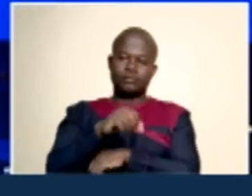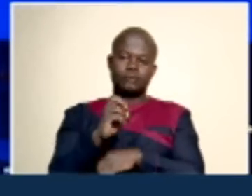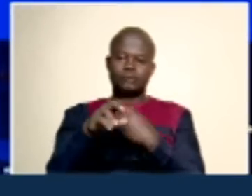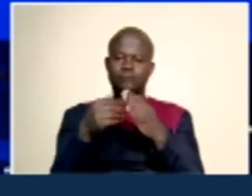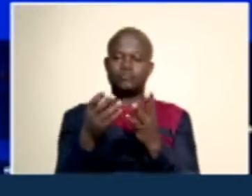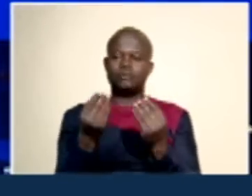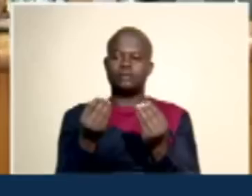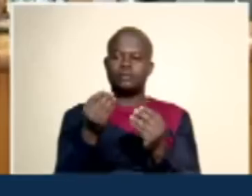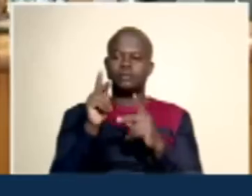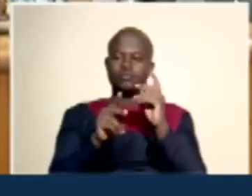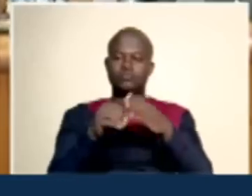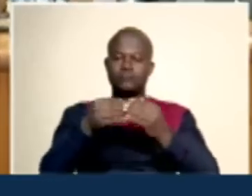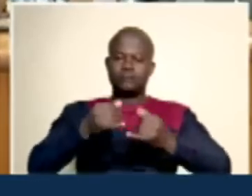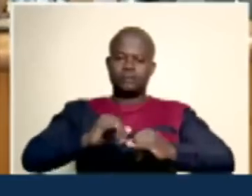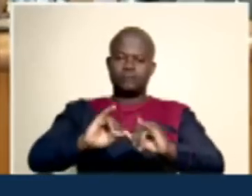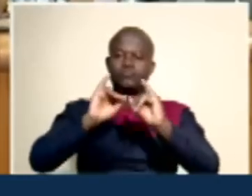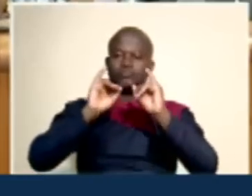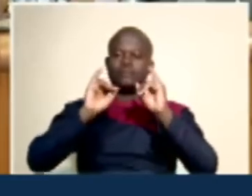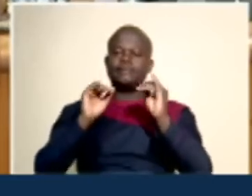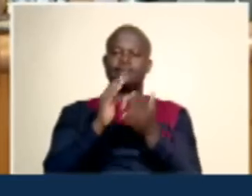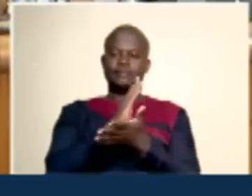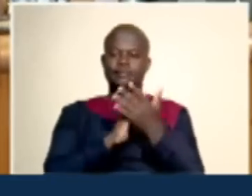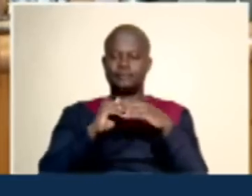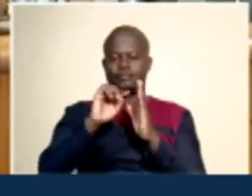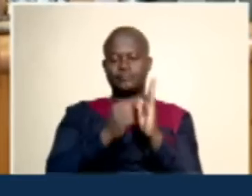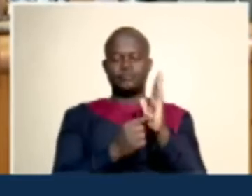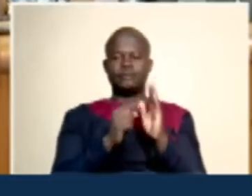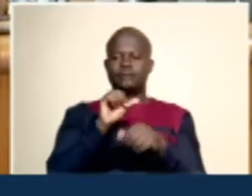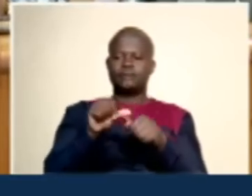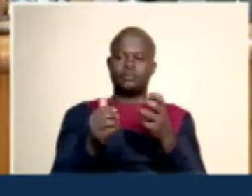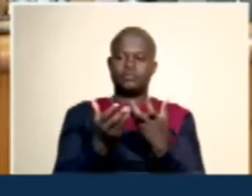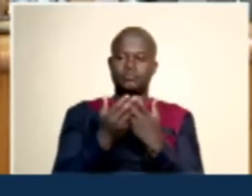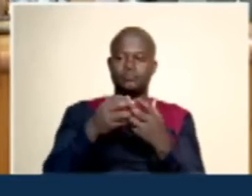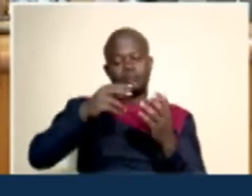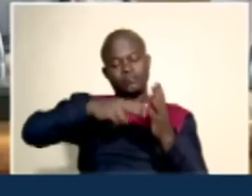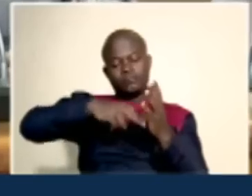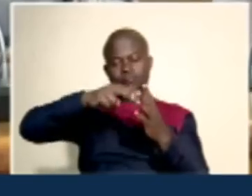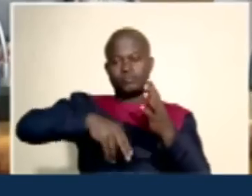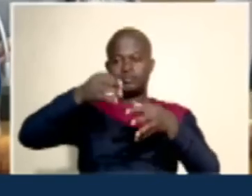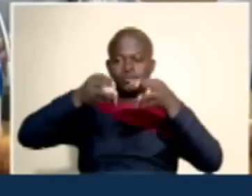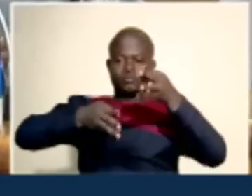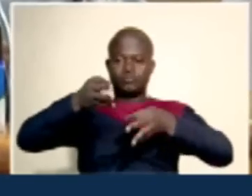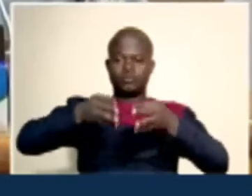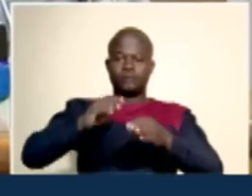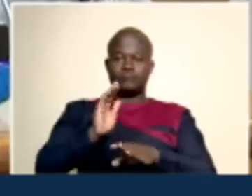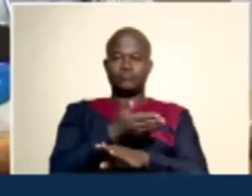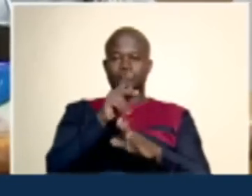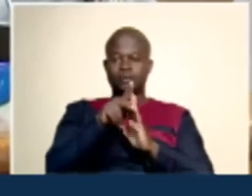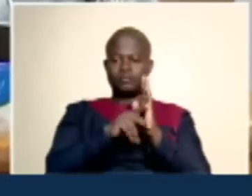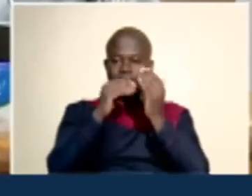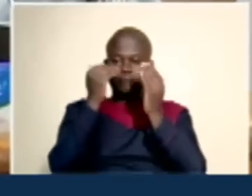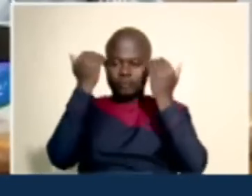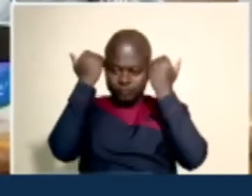cyangwa zorohereze abazishyira mu bikorwa. Zimwe muri izi ngingo harimo ibijyanye n'uko gusomera imanza mu ruhame bizakurwa amahame y'ubutabera